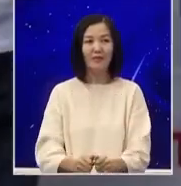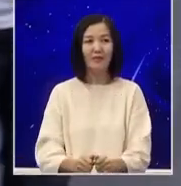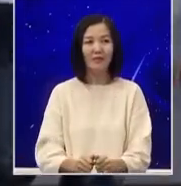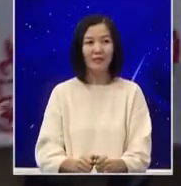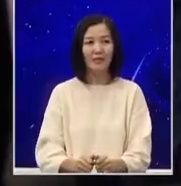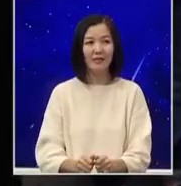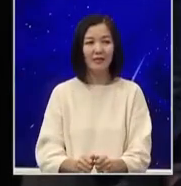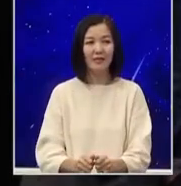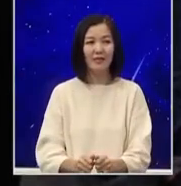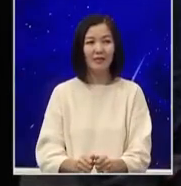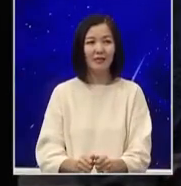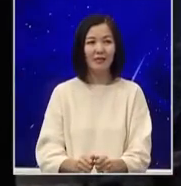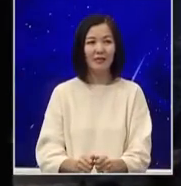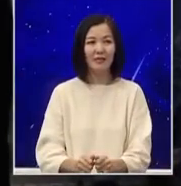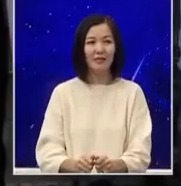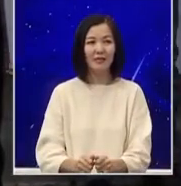етесіз.